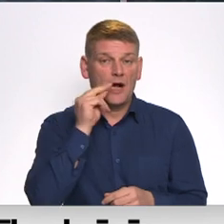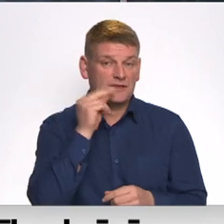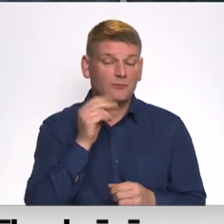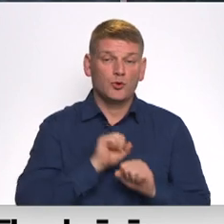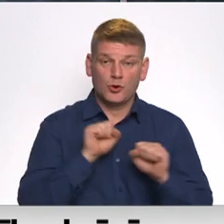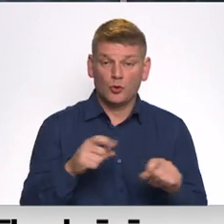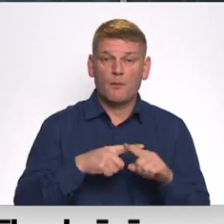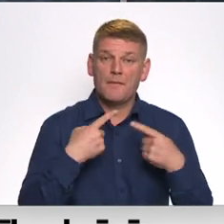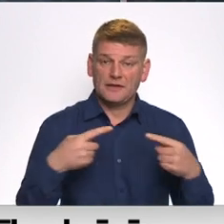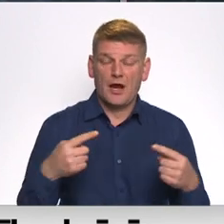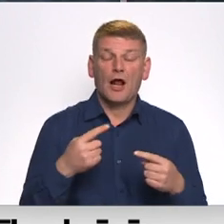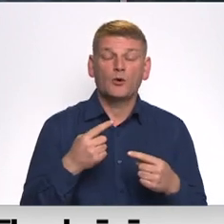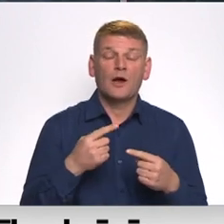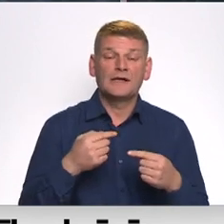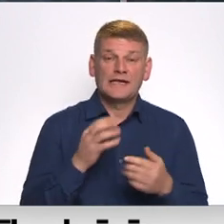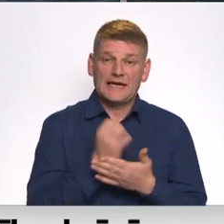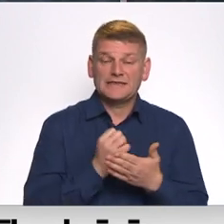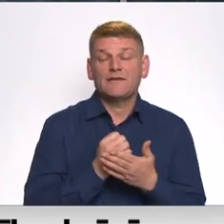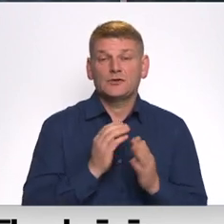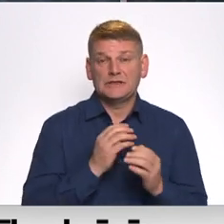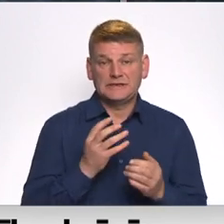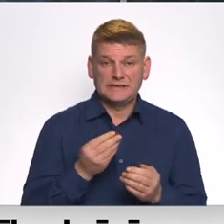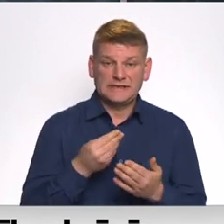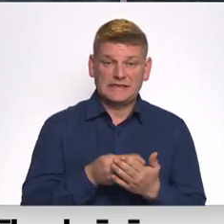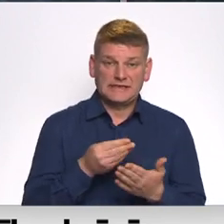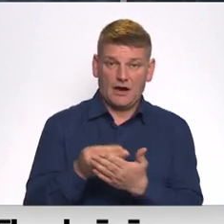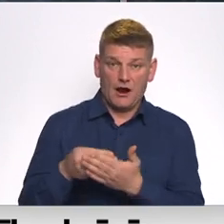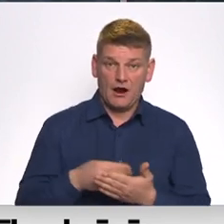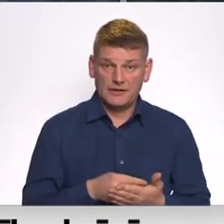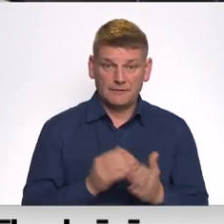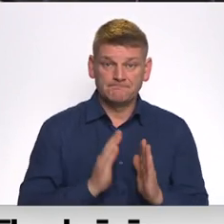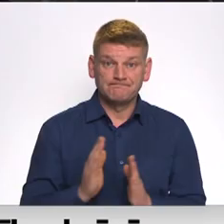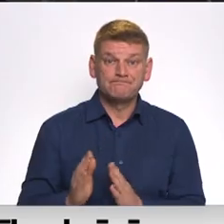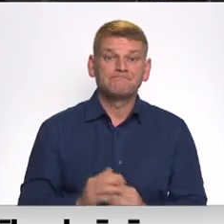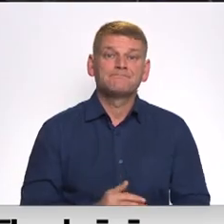un materiālo rezervju sagādi. Tematu turpina Vita Anstrate.